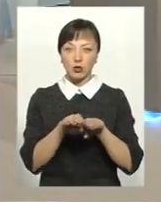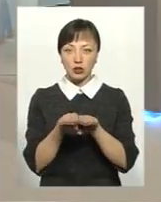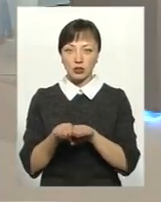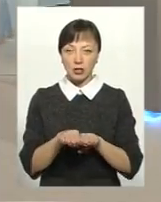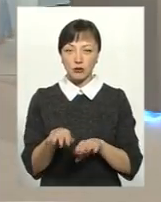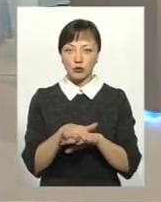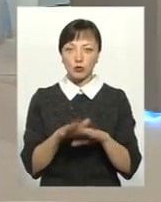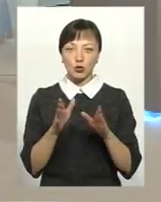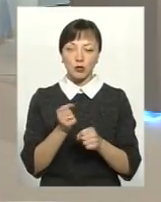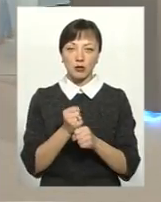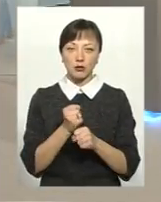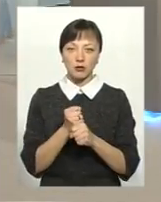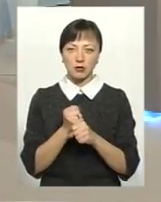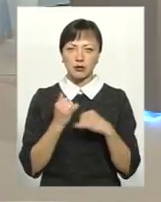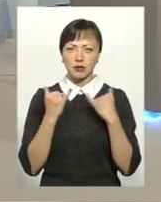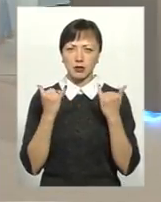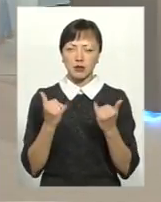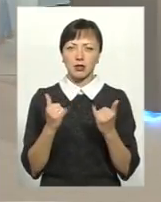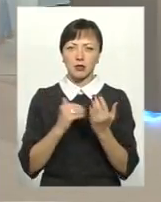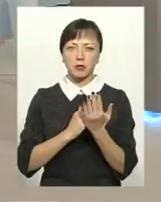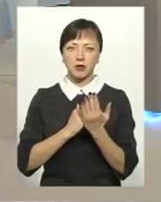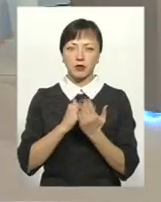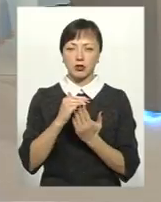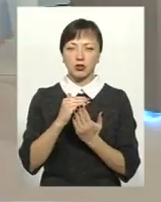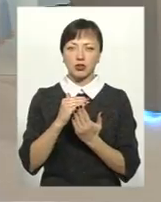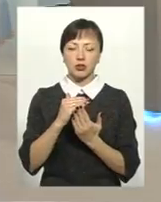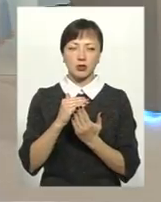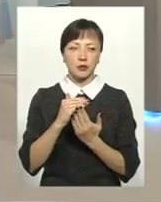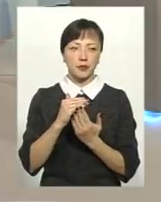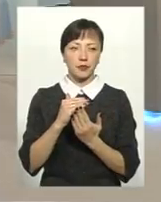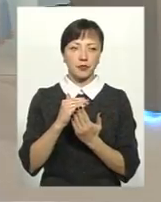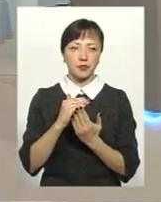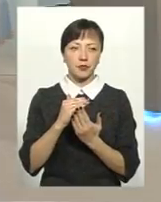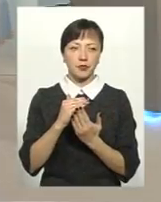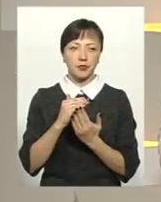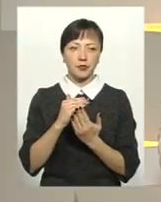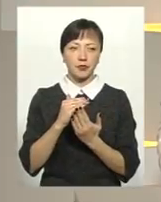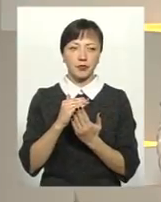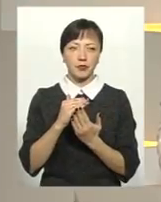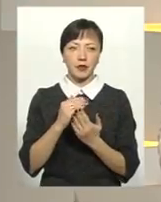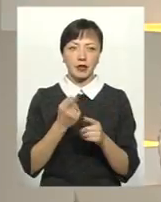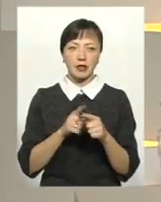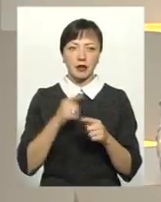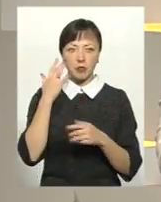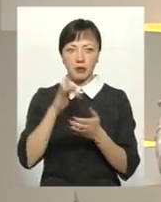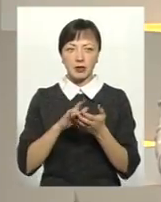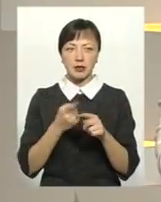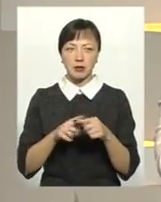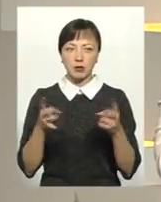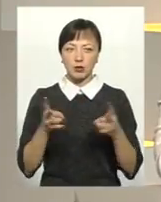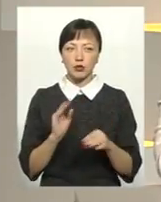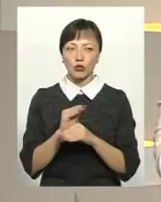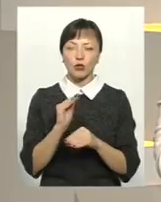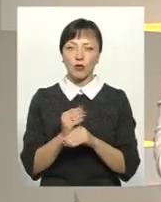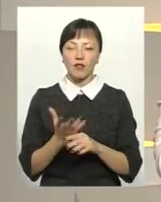суспільства будуть працювати задля підвищення саме ну, задля цієї мети. Це потребує